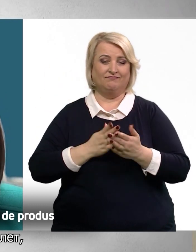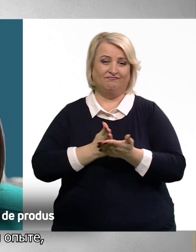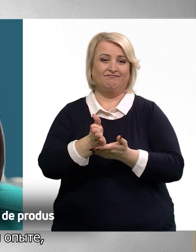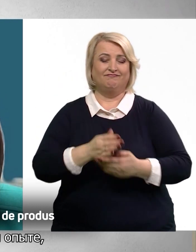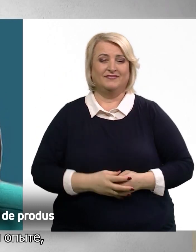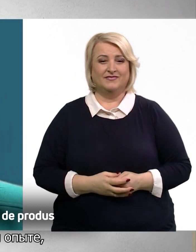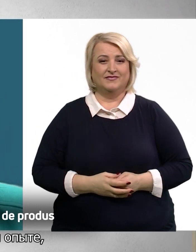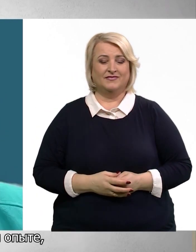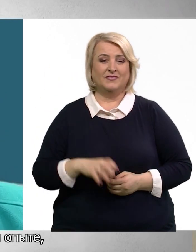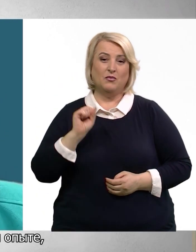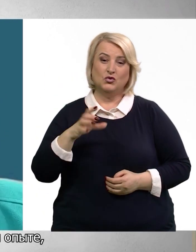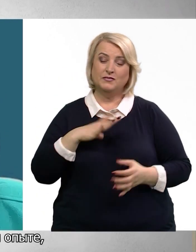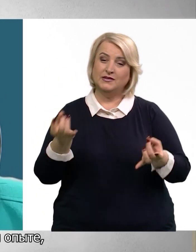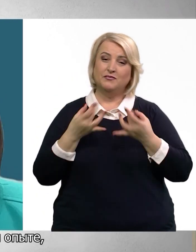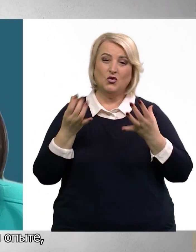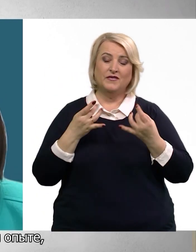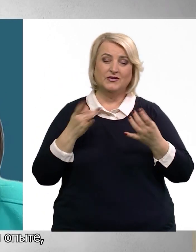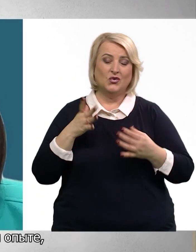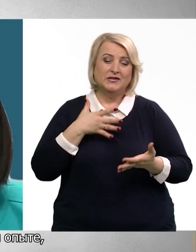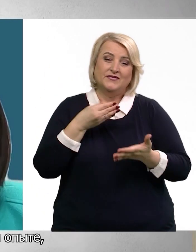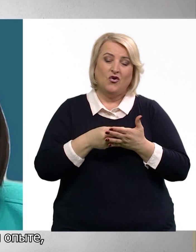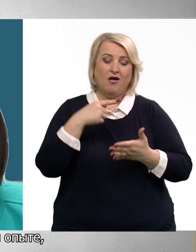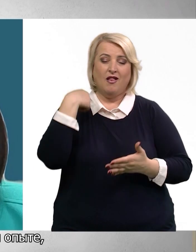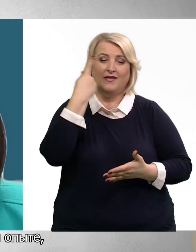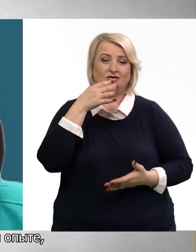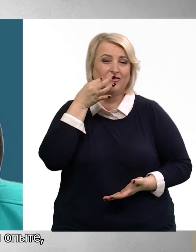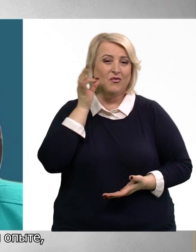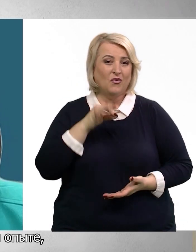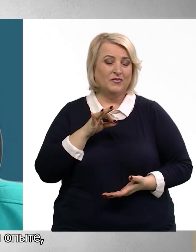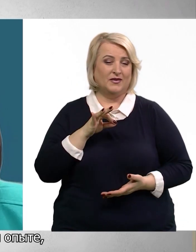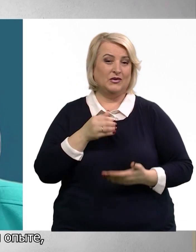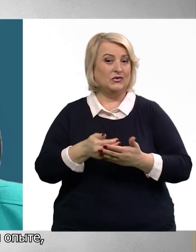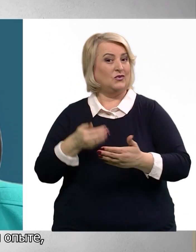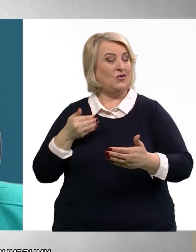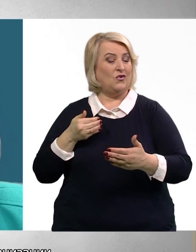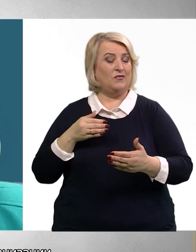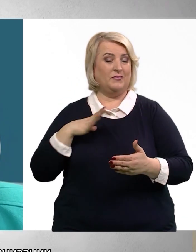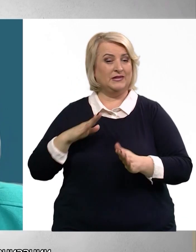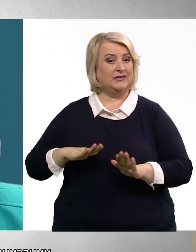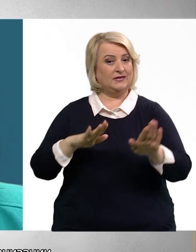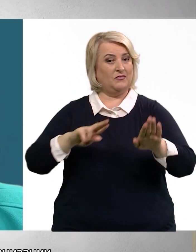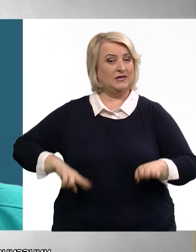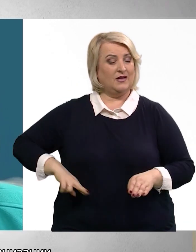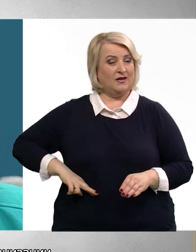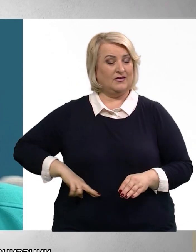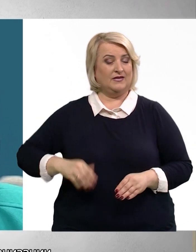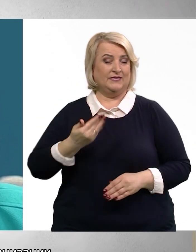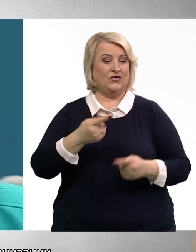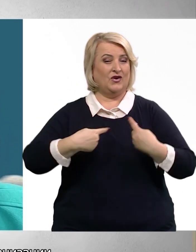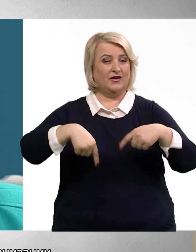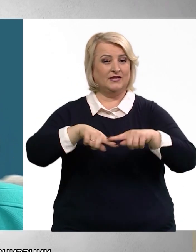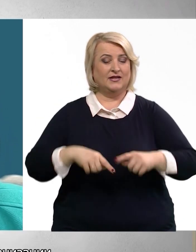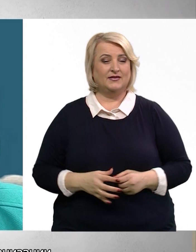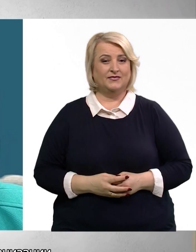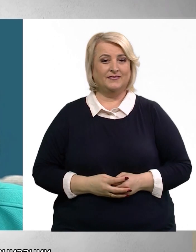drag. Te rugăm, poate poți să ne povestești un pic și despre experiența de până ajunge director adjunct